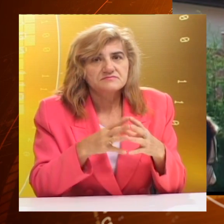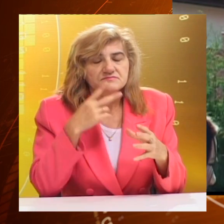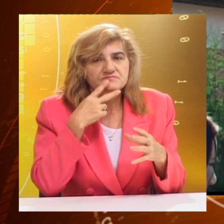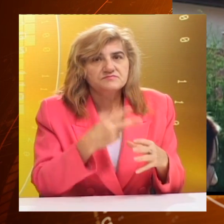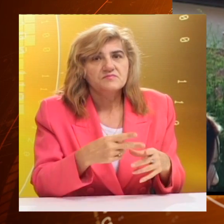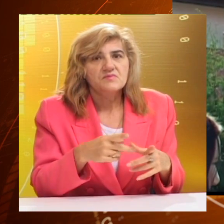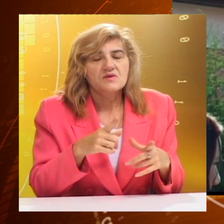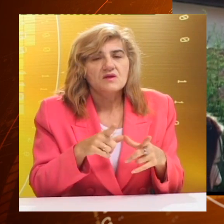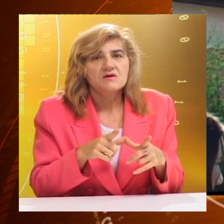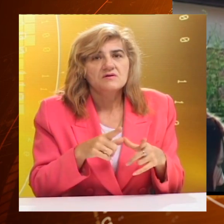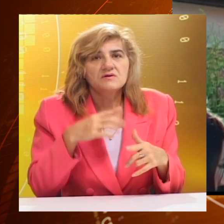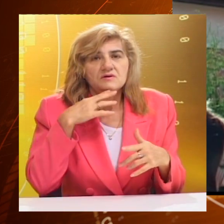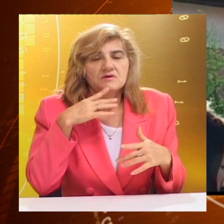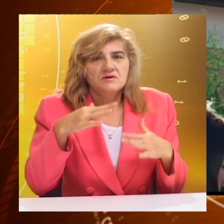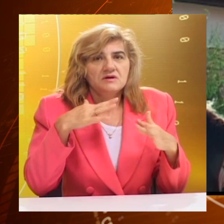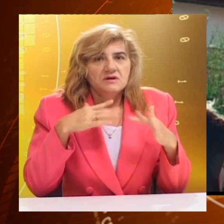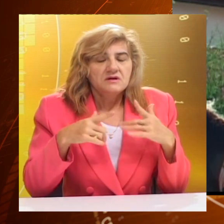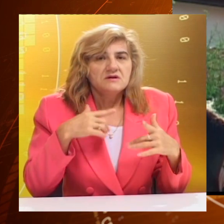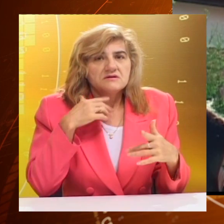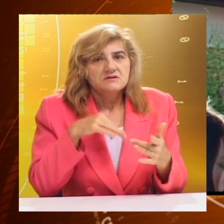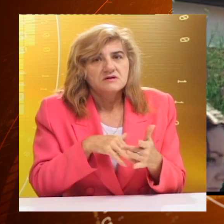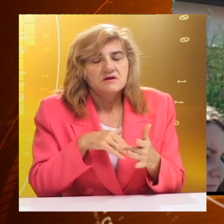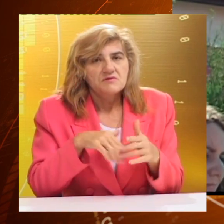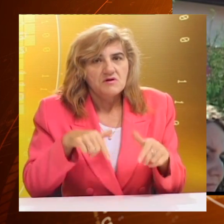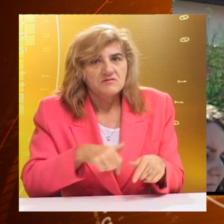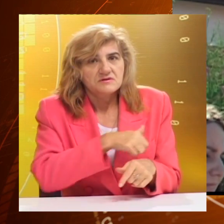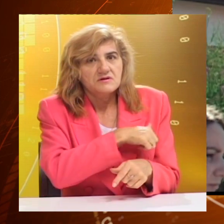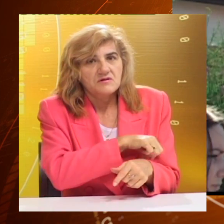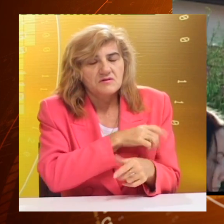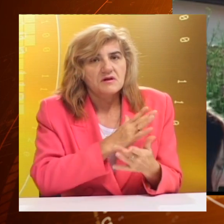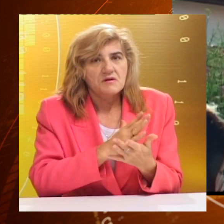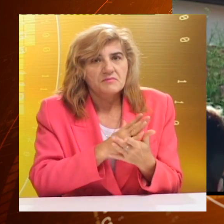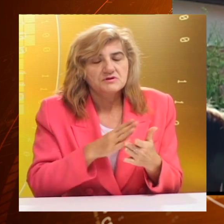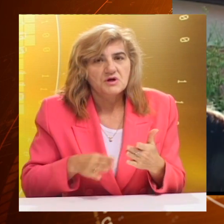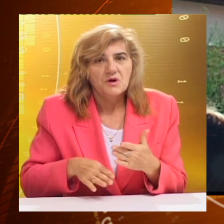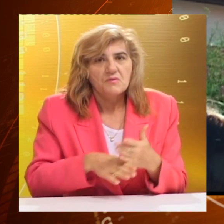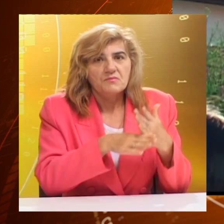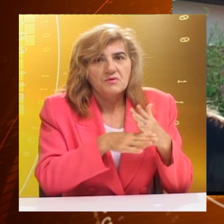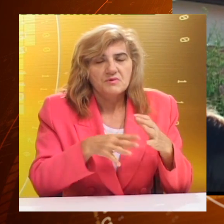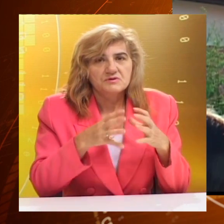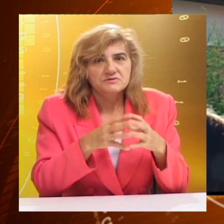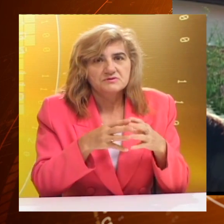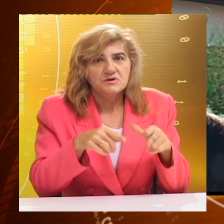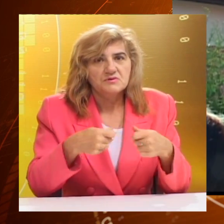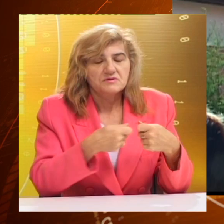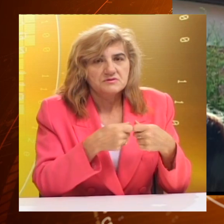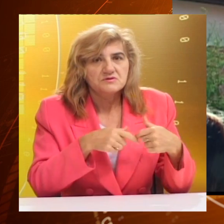godine opredelio za ovo udruženje 384.000 dinara, znači za udruženje koje se